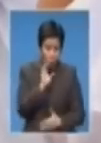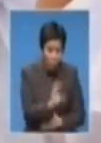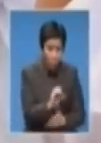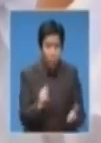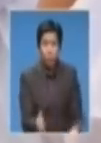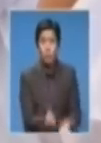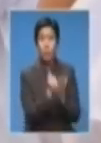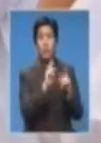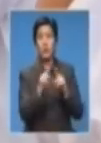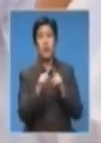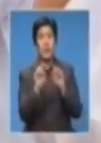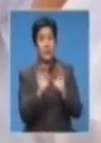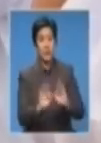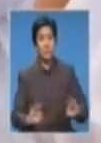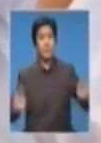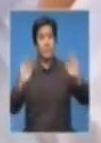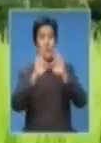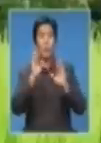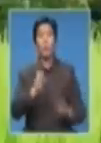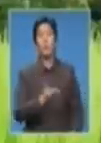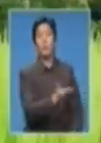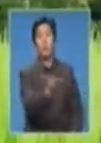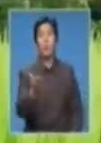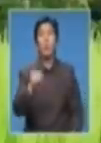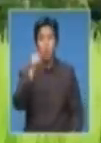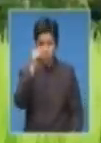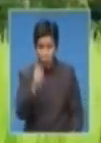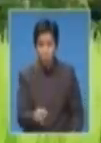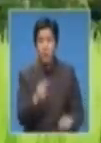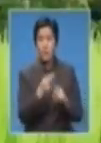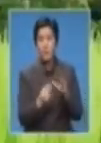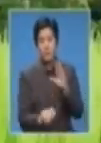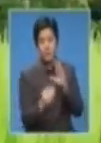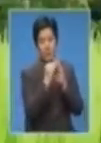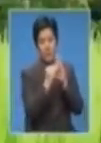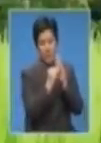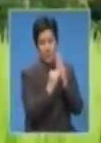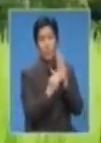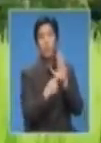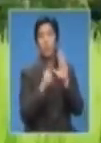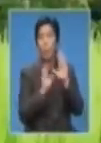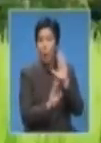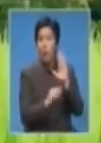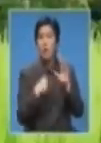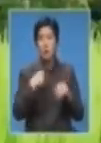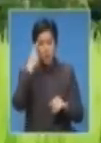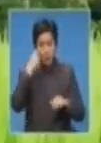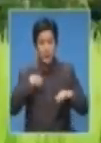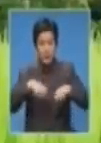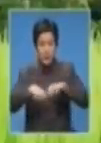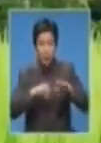นับสนุนแต่ข้อสำคัญคือทุกคนต้องเข้ามาขึ้นทะเบียนให้เรียบร้อยนะครับเราจะได้รู้ว่าจัดระเบียบของท่านได้